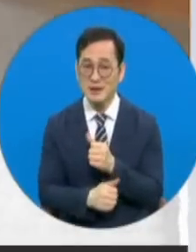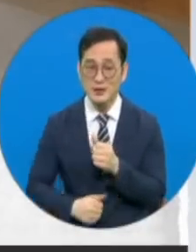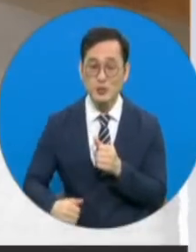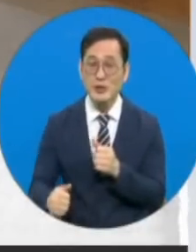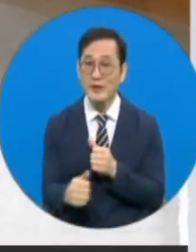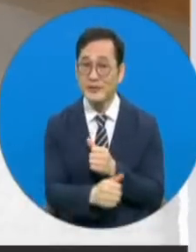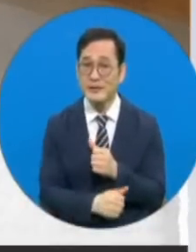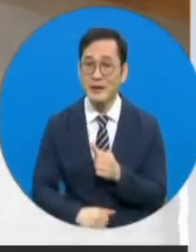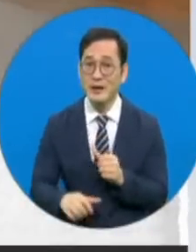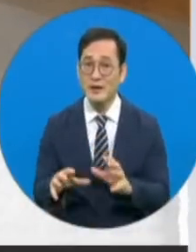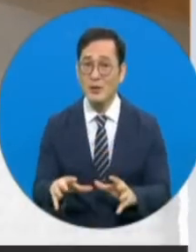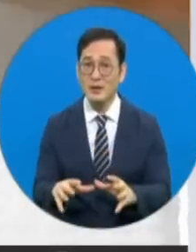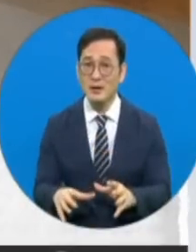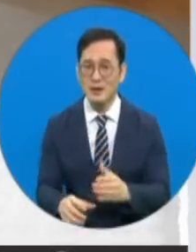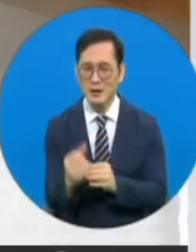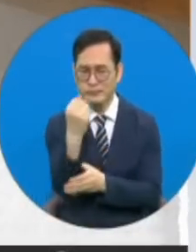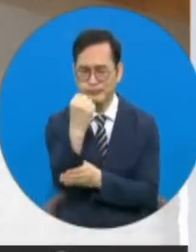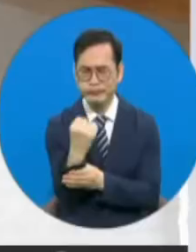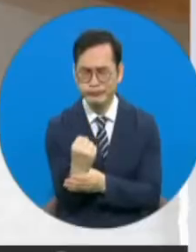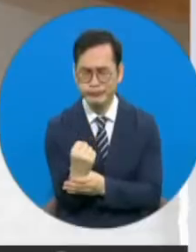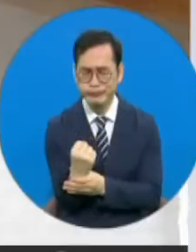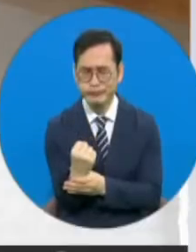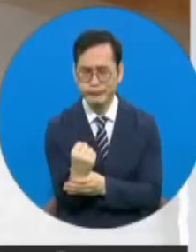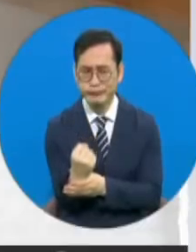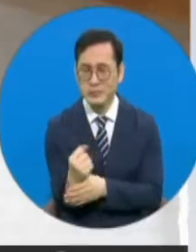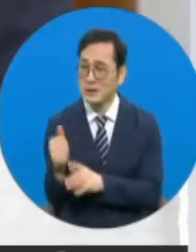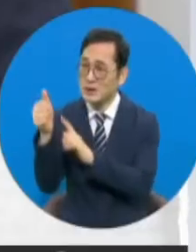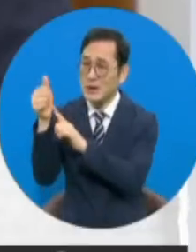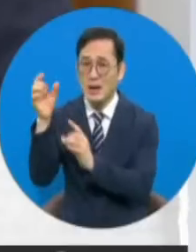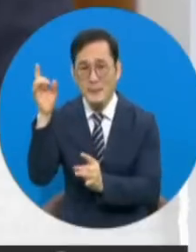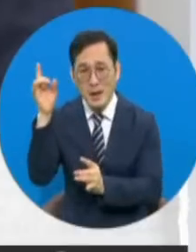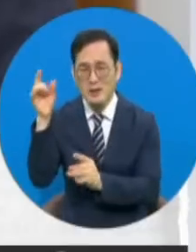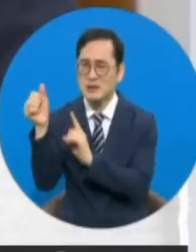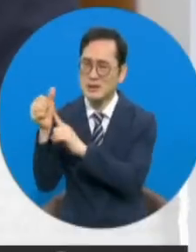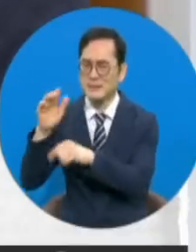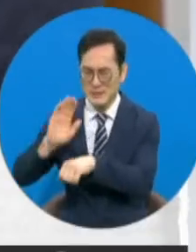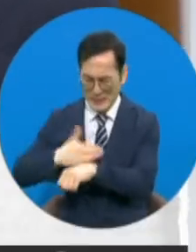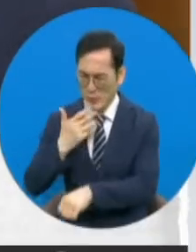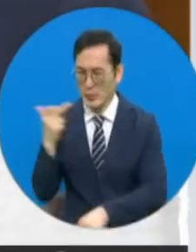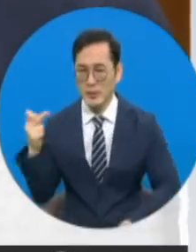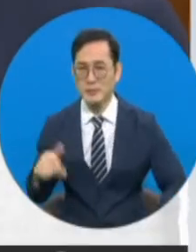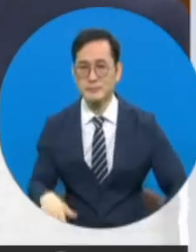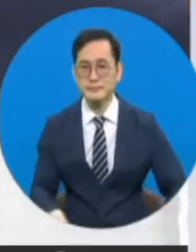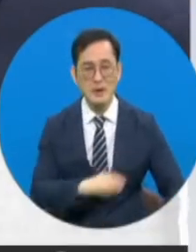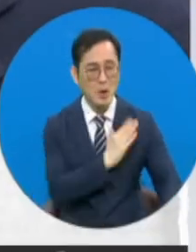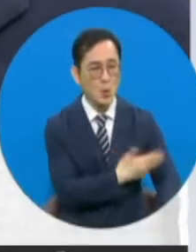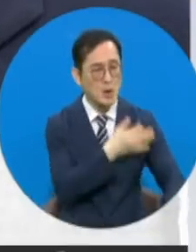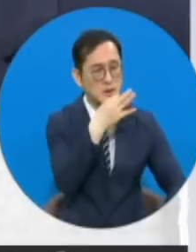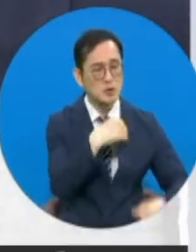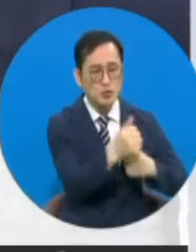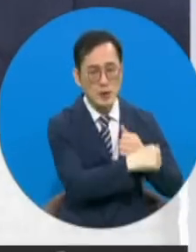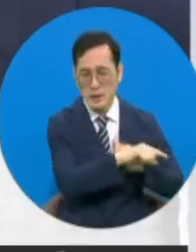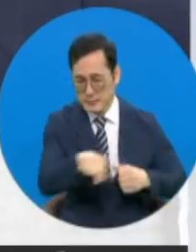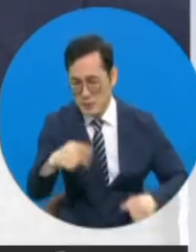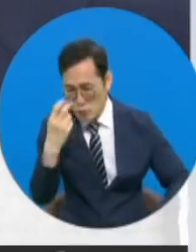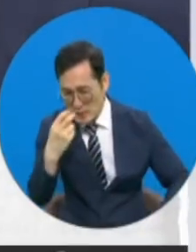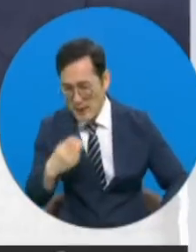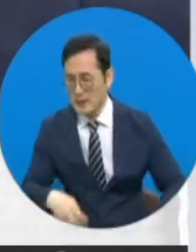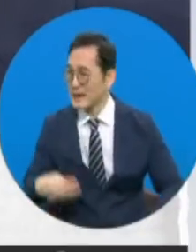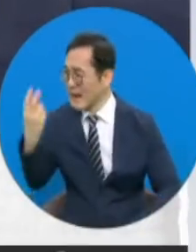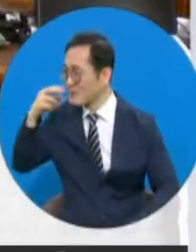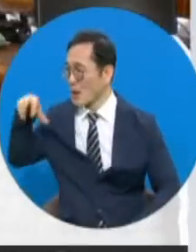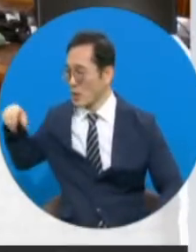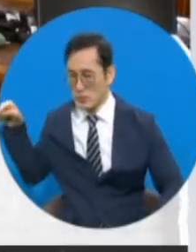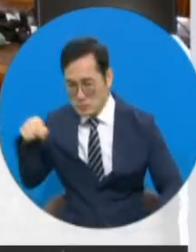불신의 책임이 노태아 위원장에게도 적지 않다 이런 얘기를들을 수밖에 없는 것이고요 권위기는 권익이 대로 조사를 하게 되는데 감사원에 감사를